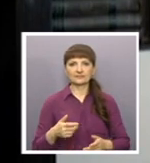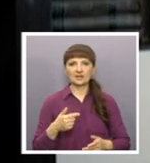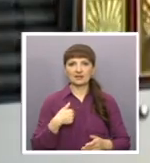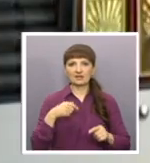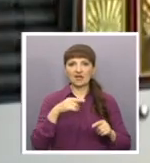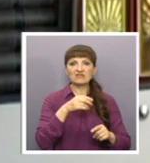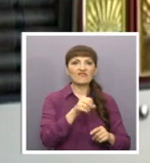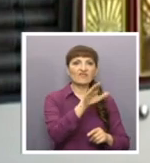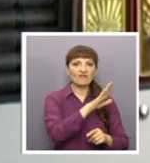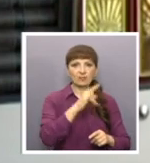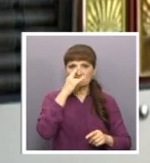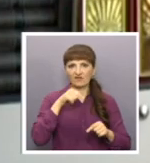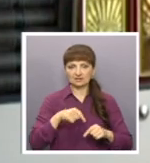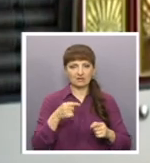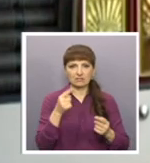встречал. Он меня